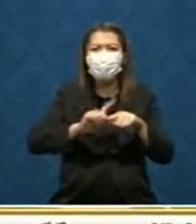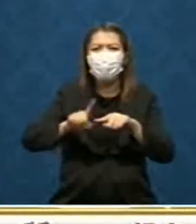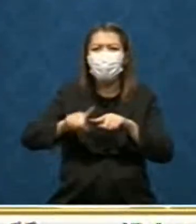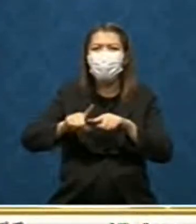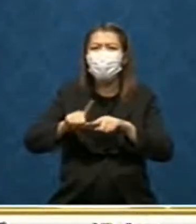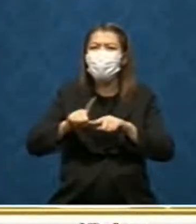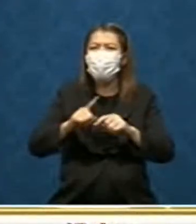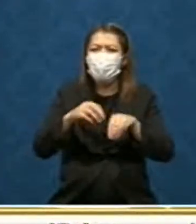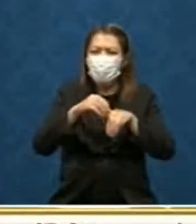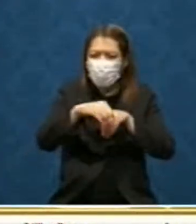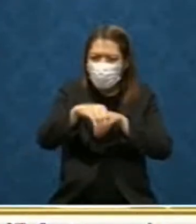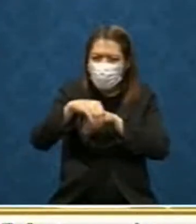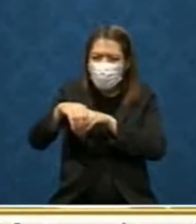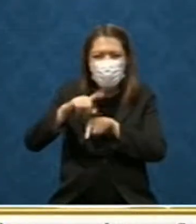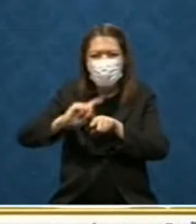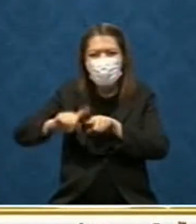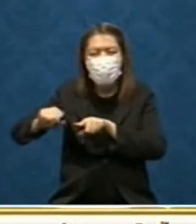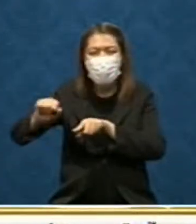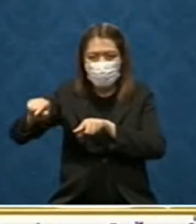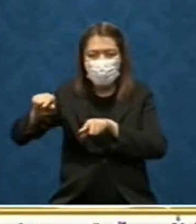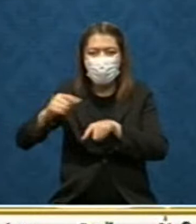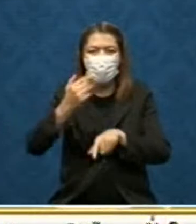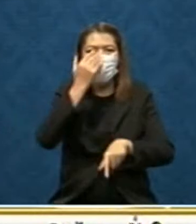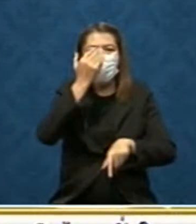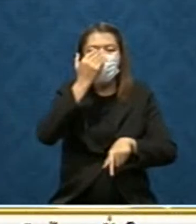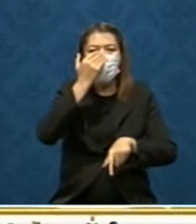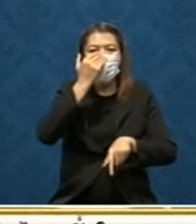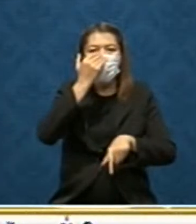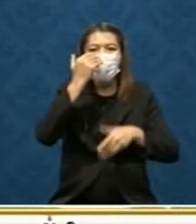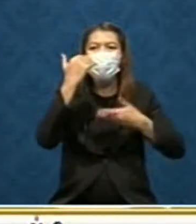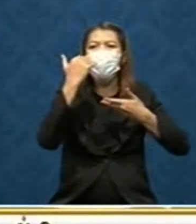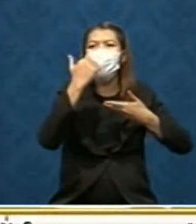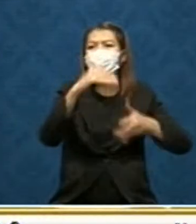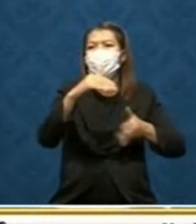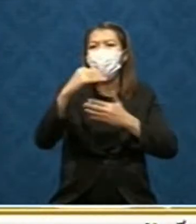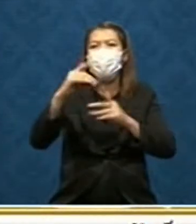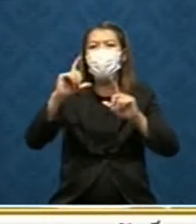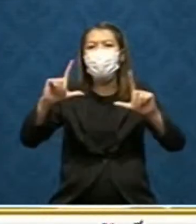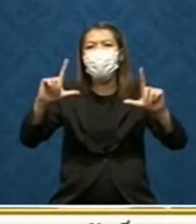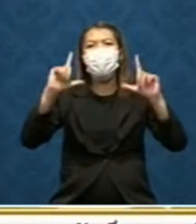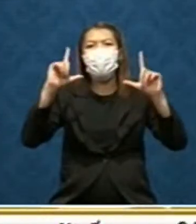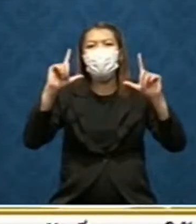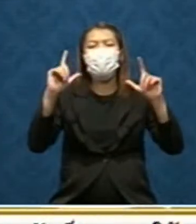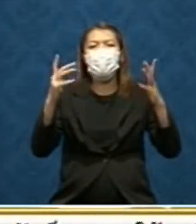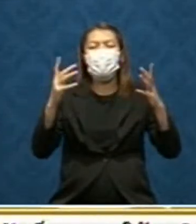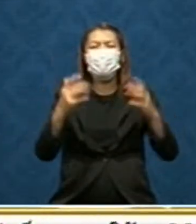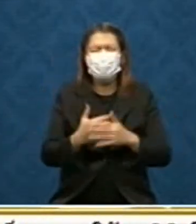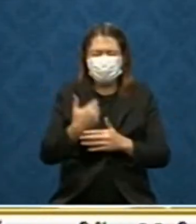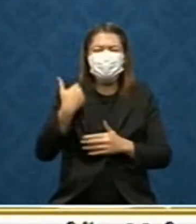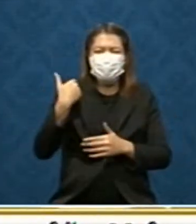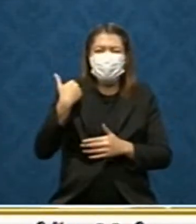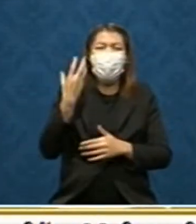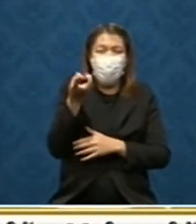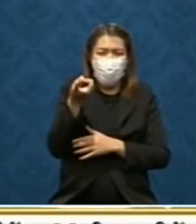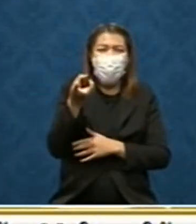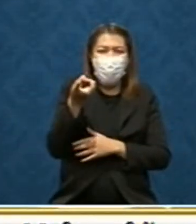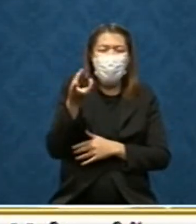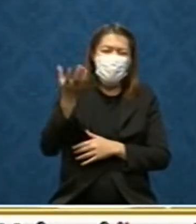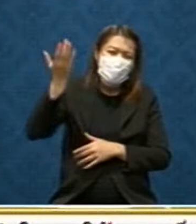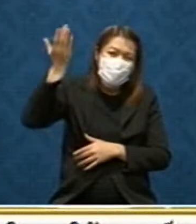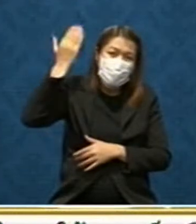ปืดเกษตของเรา เยอะแต่ทำมนไม้ฟัหาดบวธีโลกก็เคยฟังหดนะครั ข้าวเรามาลิ